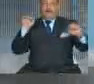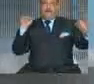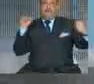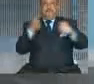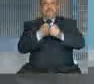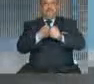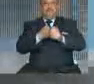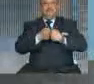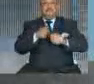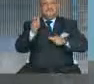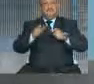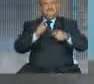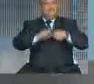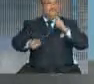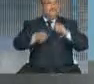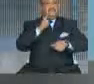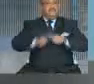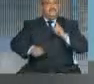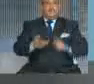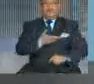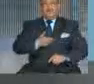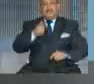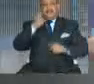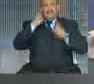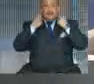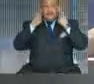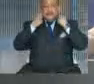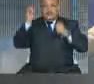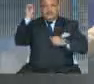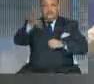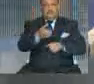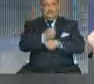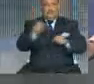للدموع لتفريق المحتجين.